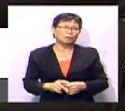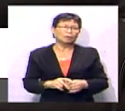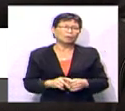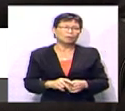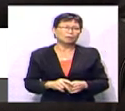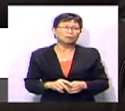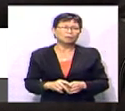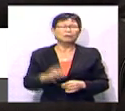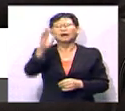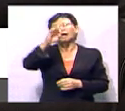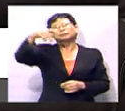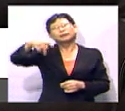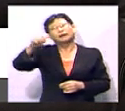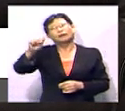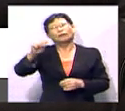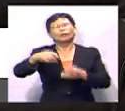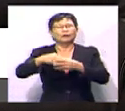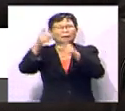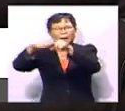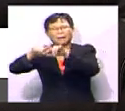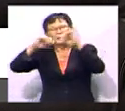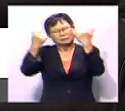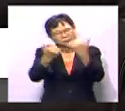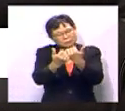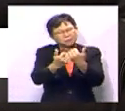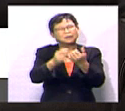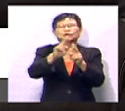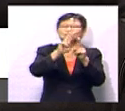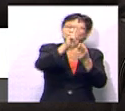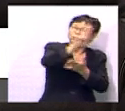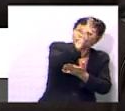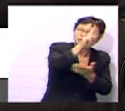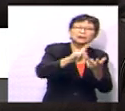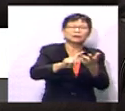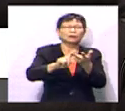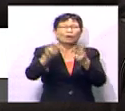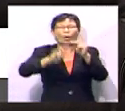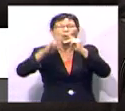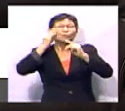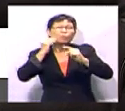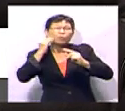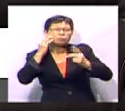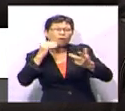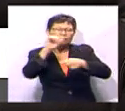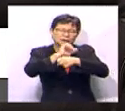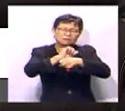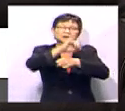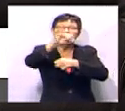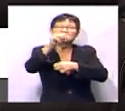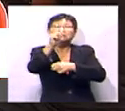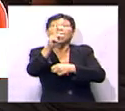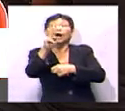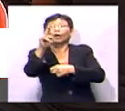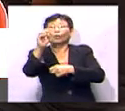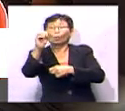expert orang asli, tidak semestinya orang asli, mungkin daripada pelbagai agensi, pihak universiti, orang yang berpengalaman bekerja di JAKUA dan sebagainya.